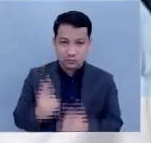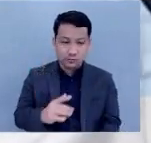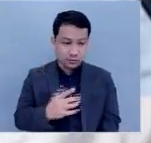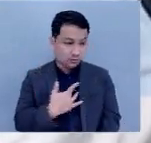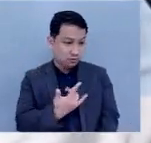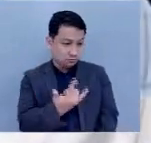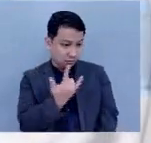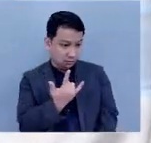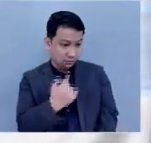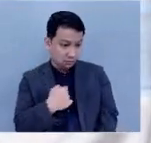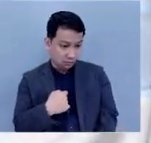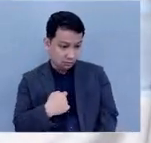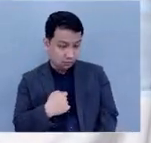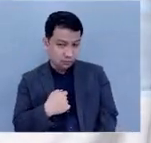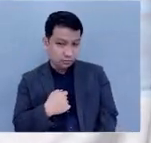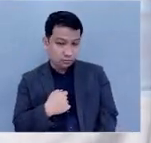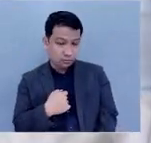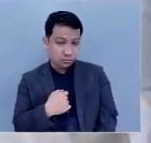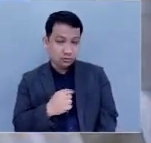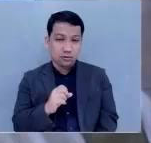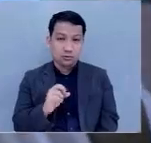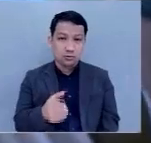ko.